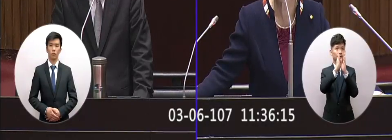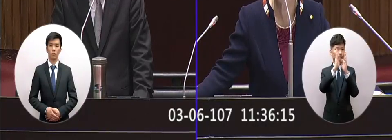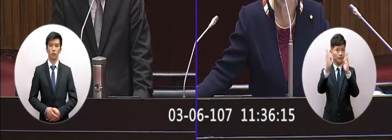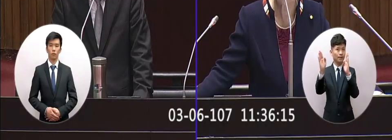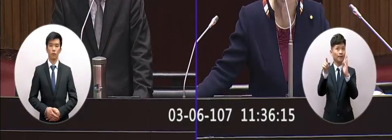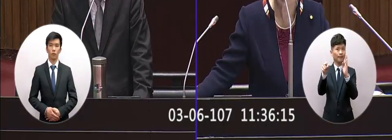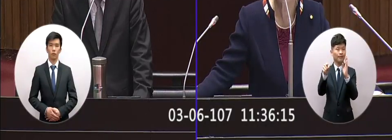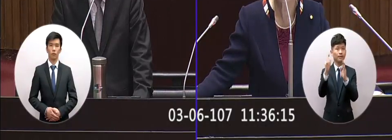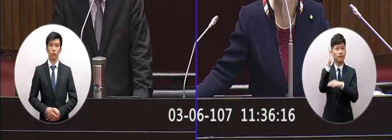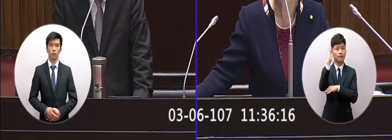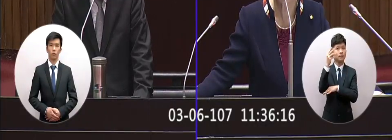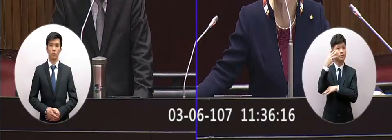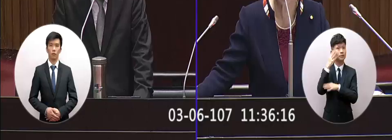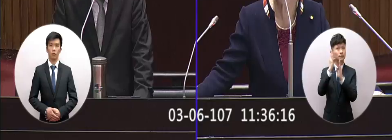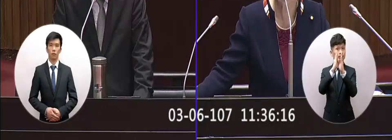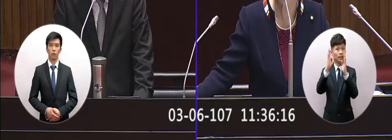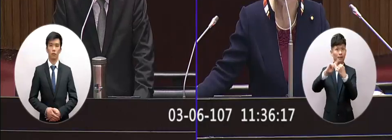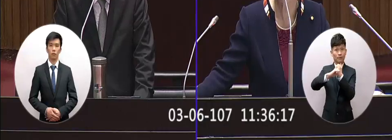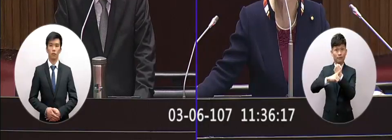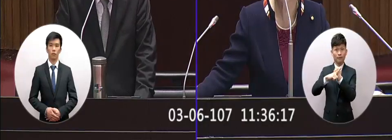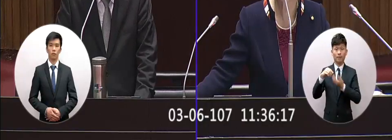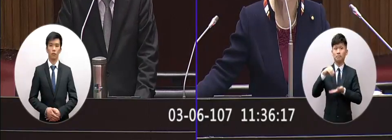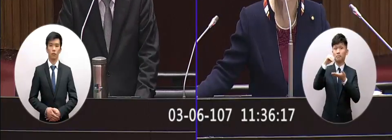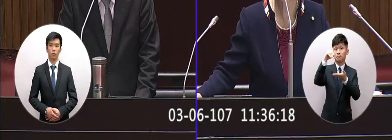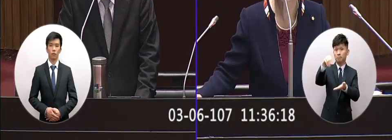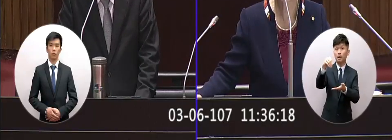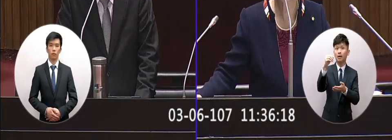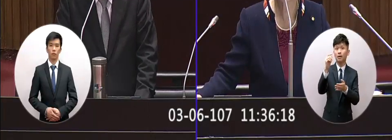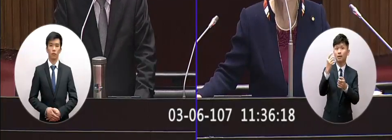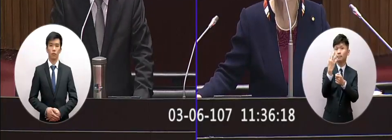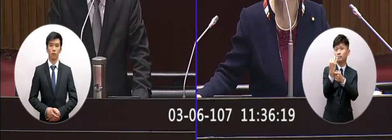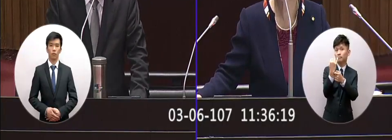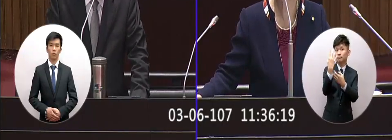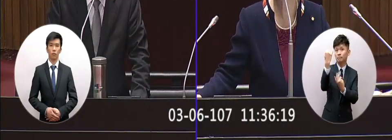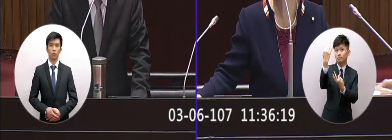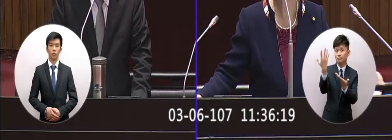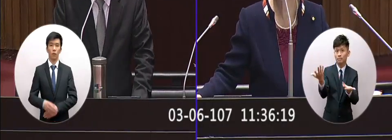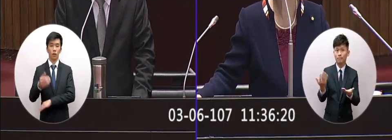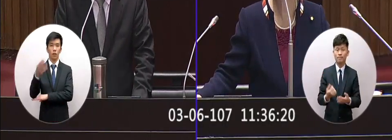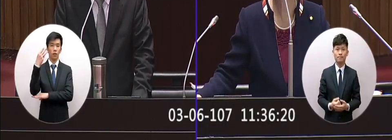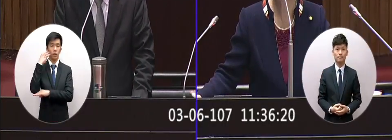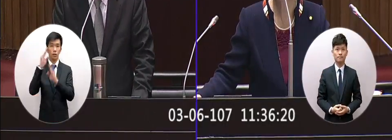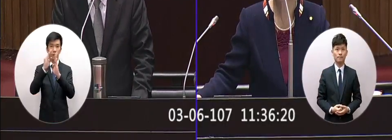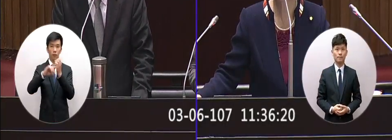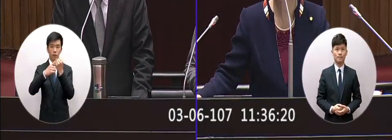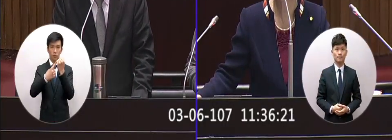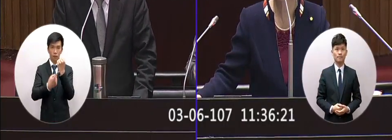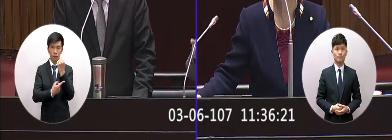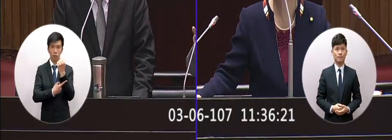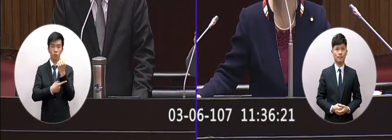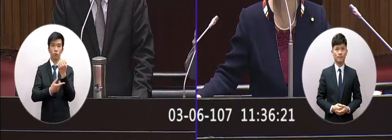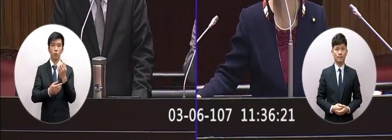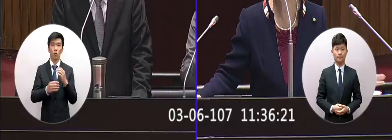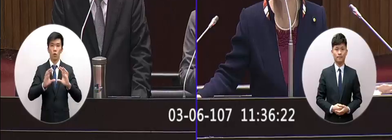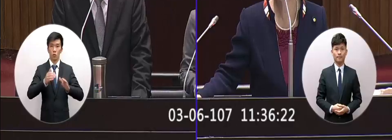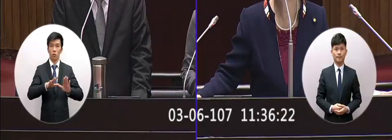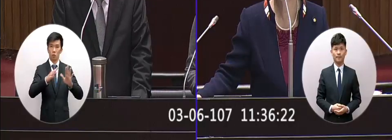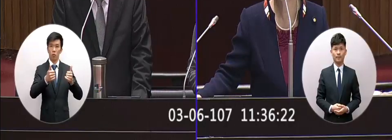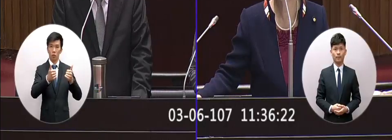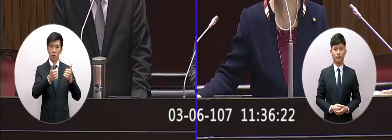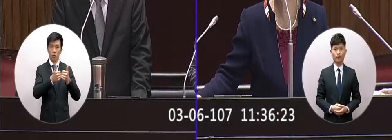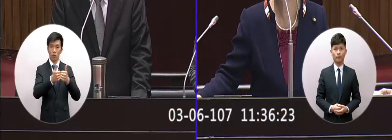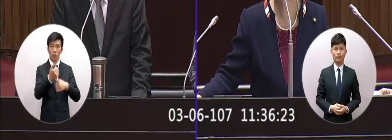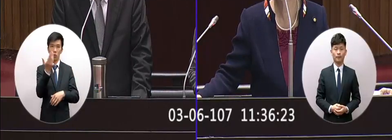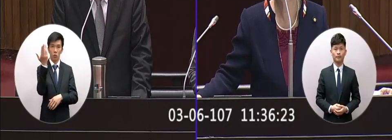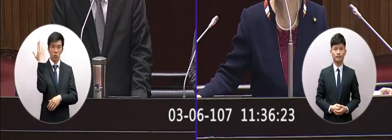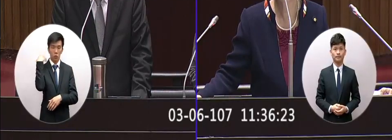院长，政治档案法什么时候可以送到立法院来？ 政治档案法呢？国发会呢已经有